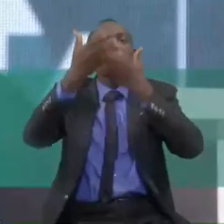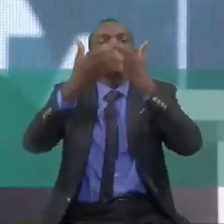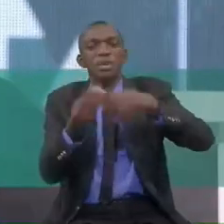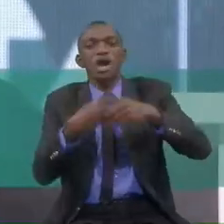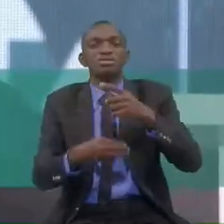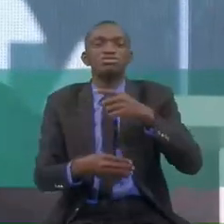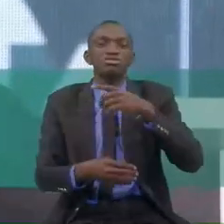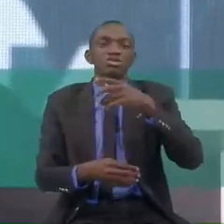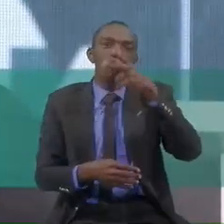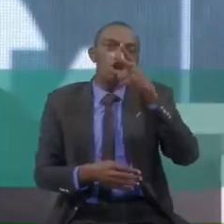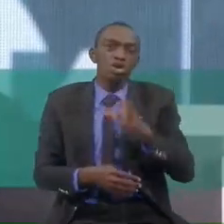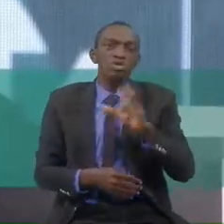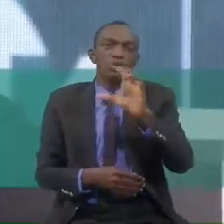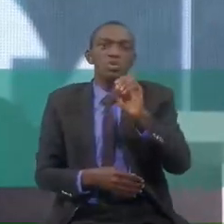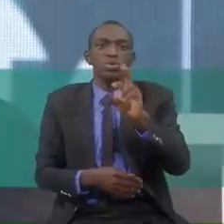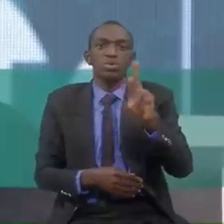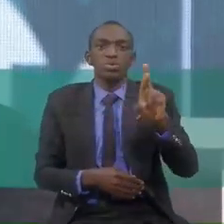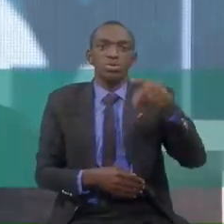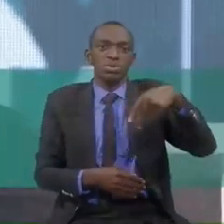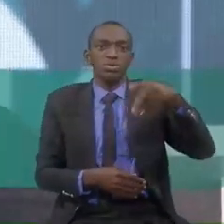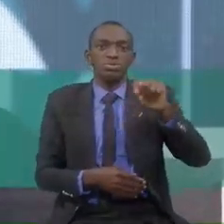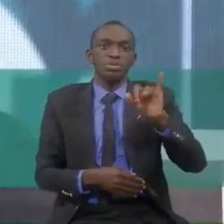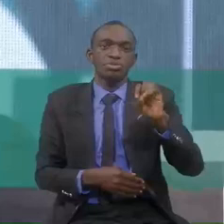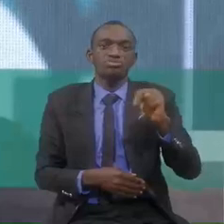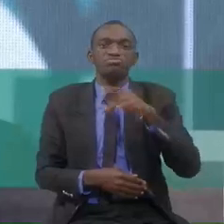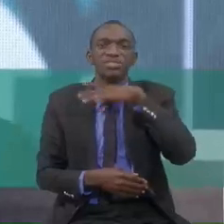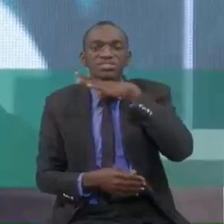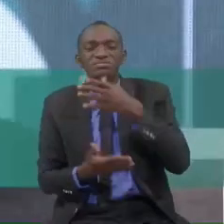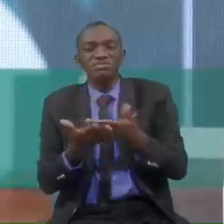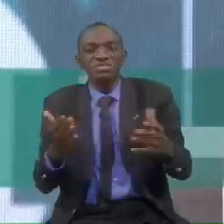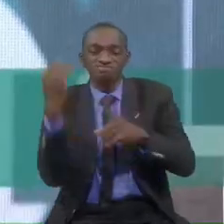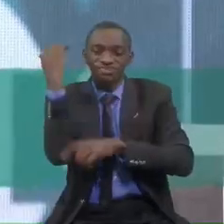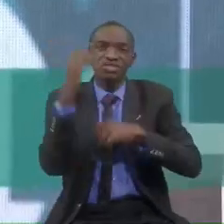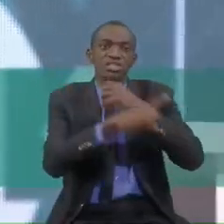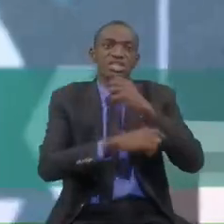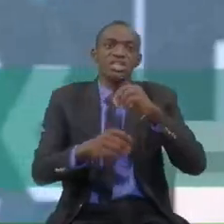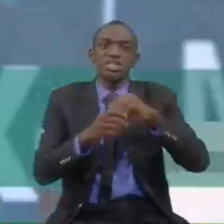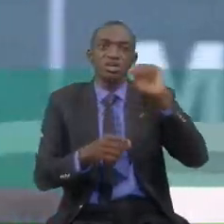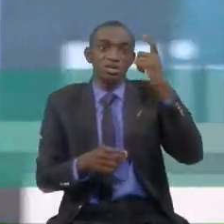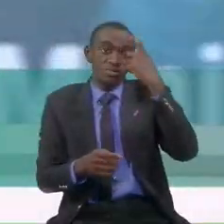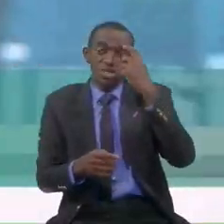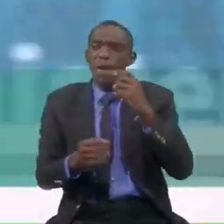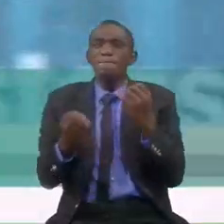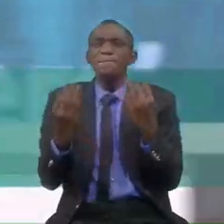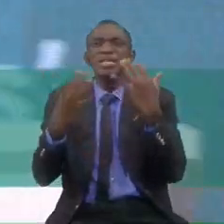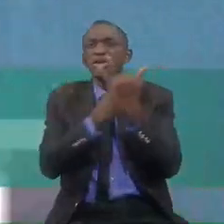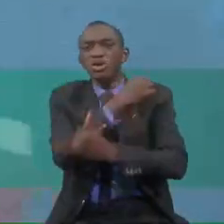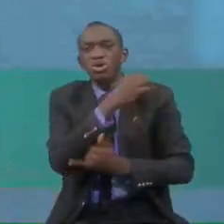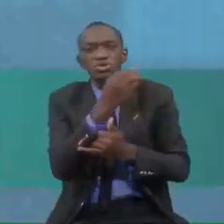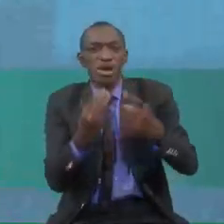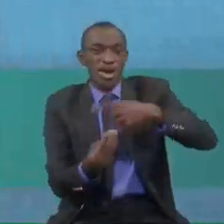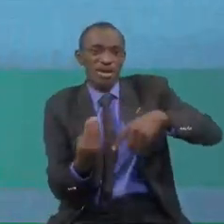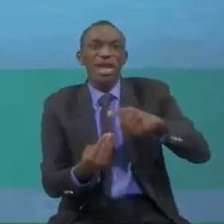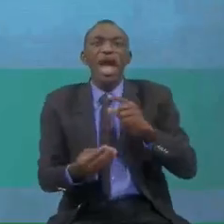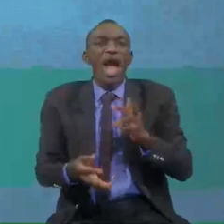la corruption. Dans notre nation et dans beaucoup de nations autour de nous, on nous demande, on